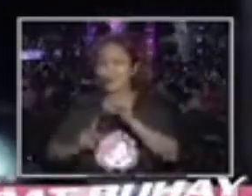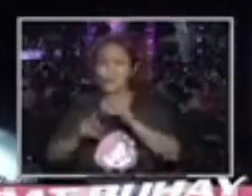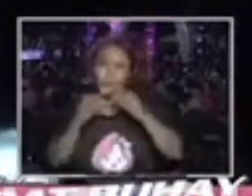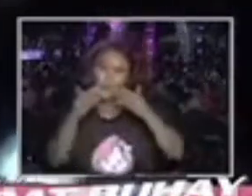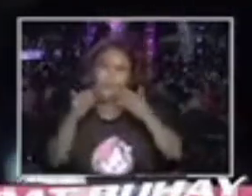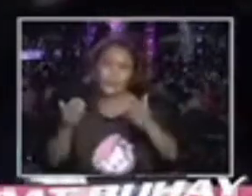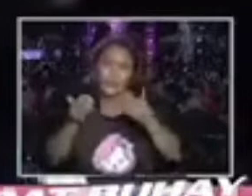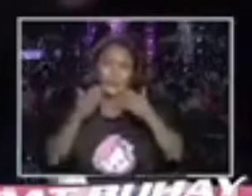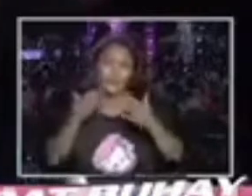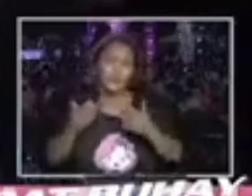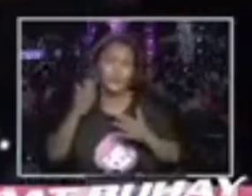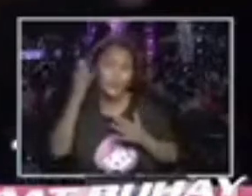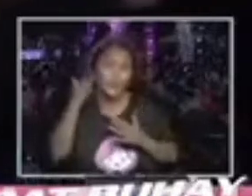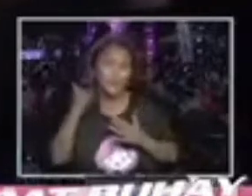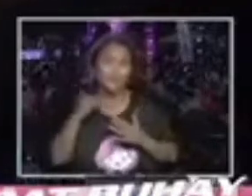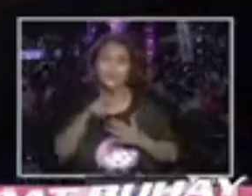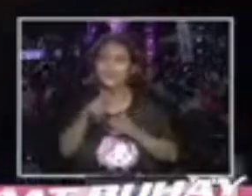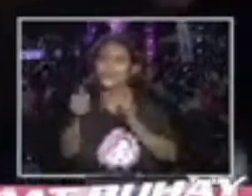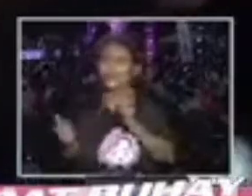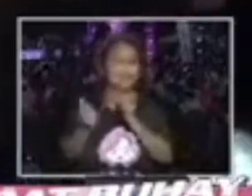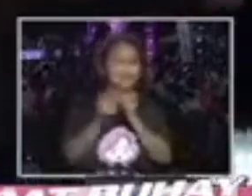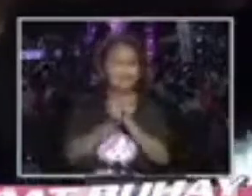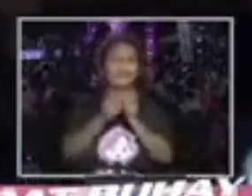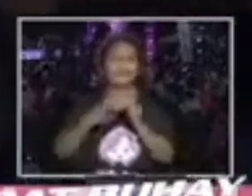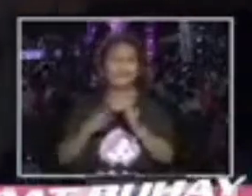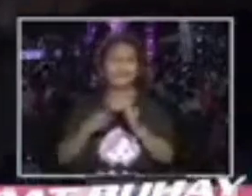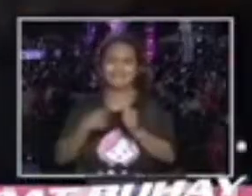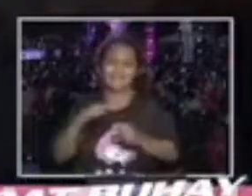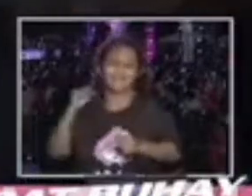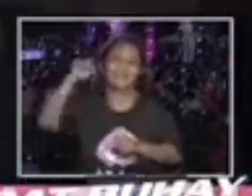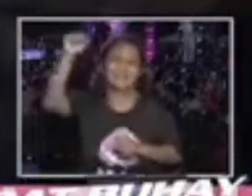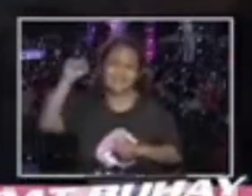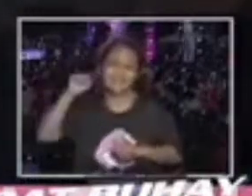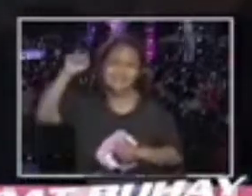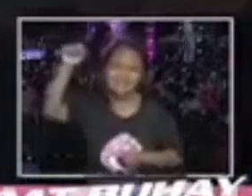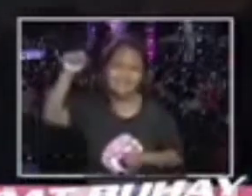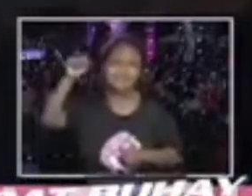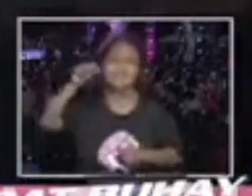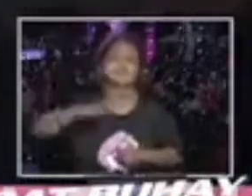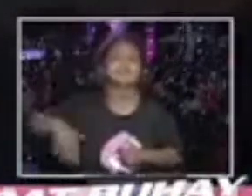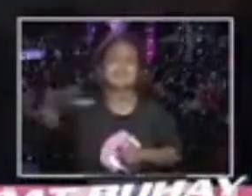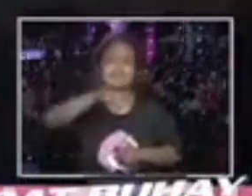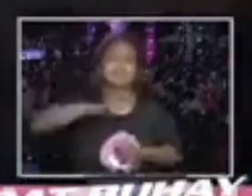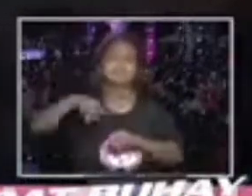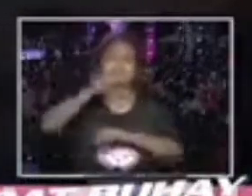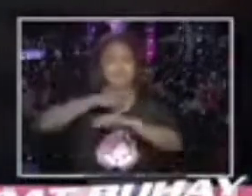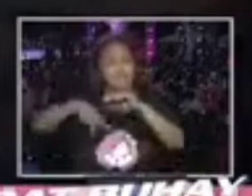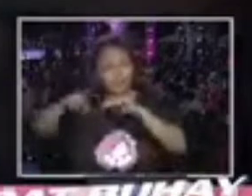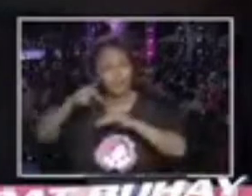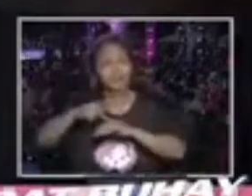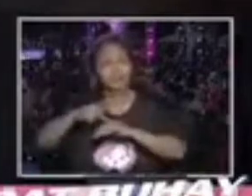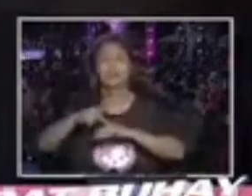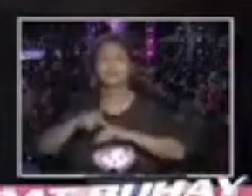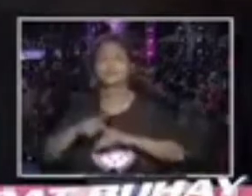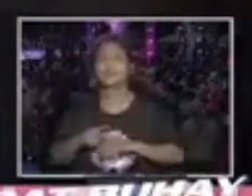dahil sinabayan ninyo akong ipaglaban ang ating bansa.